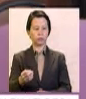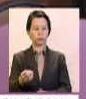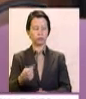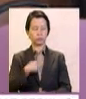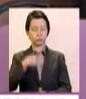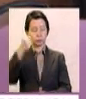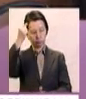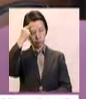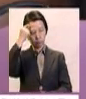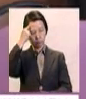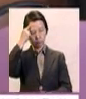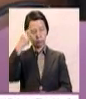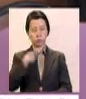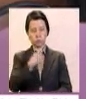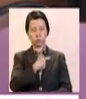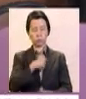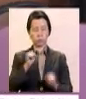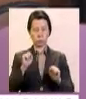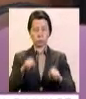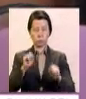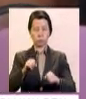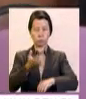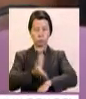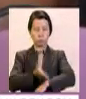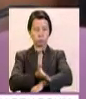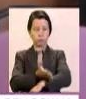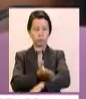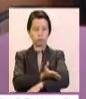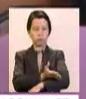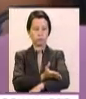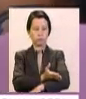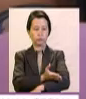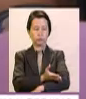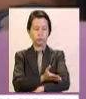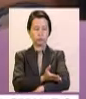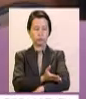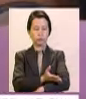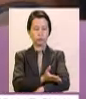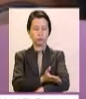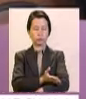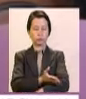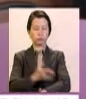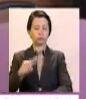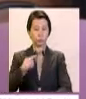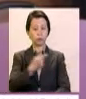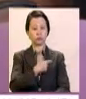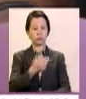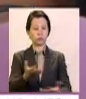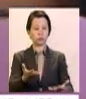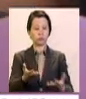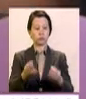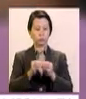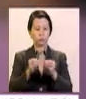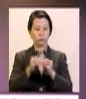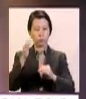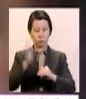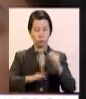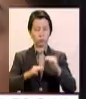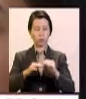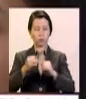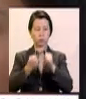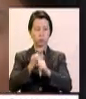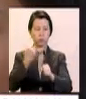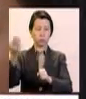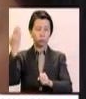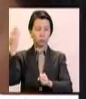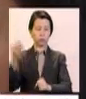I think we can improve our level more than last year. The society